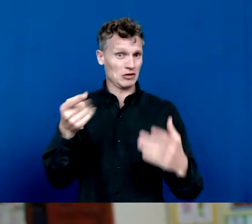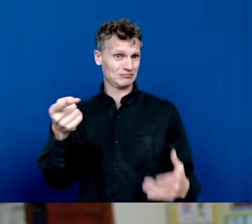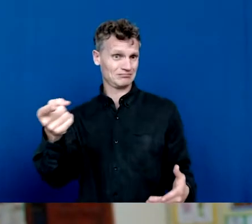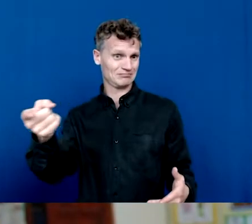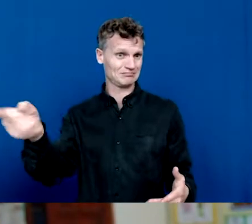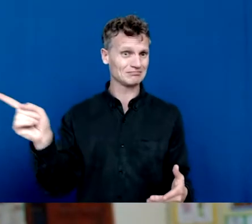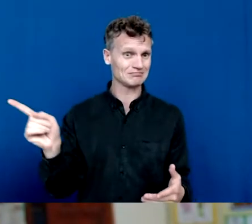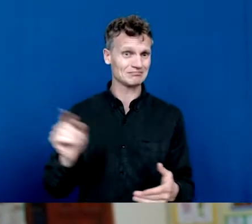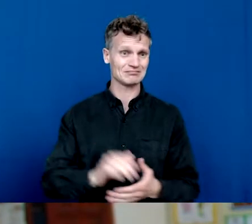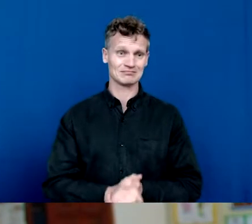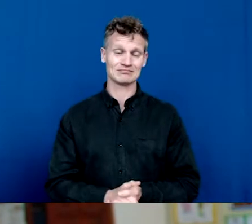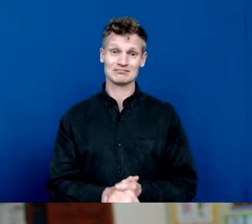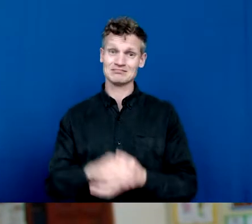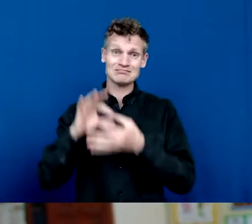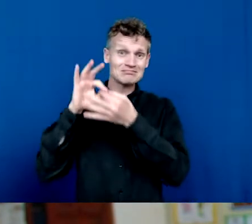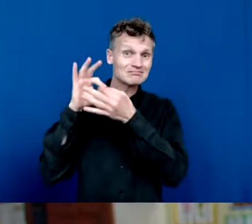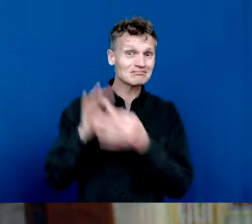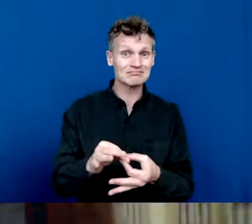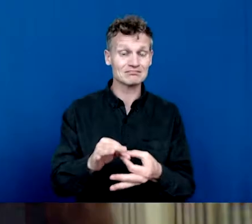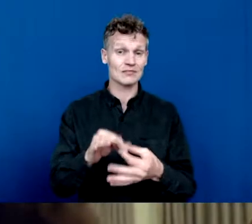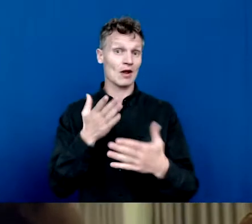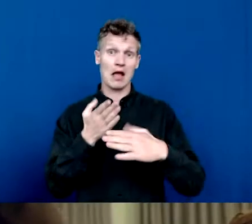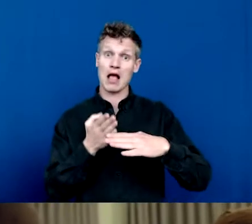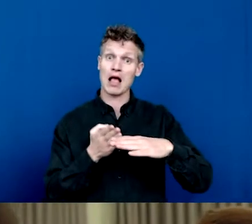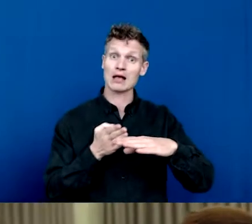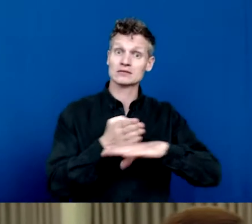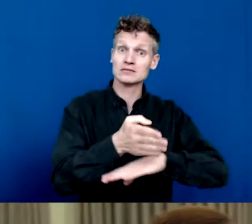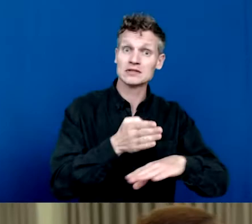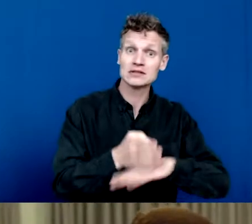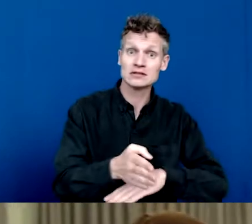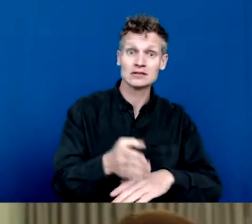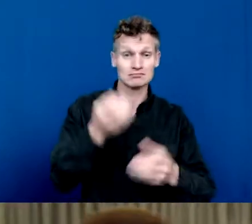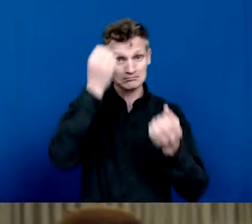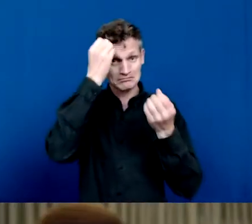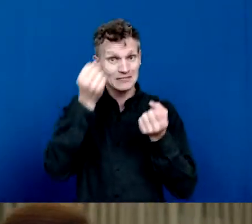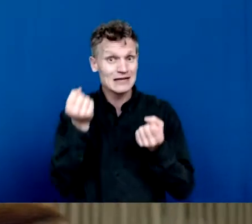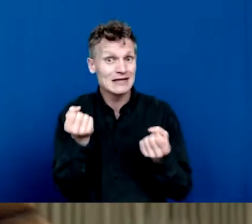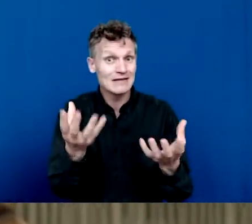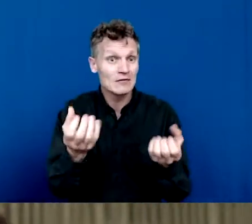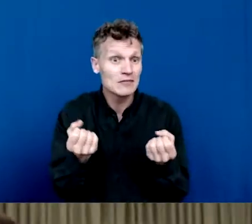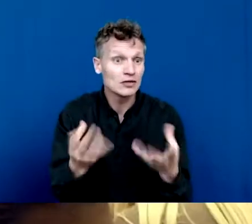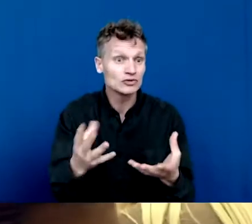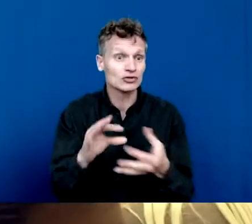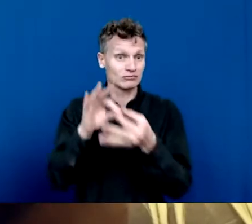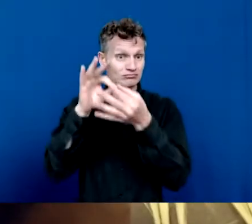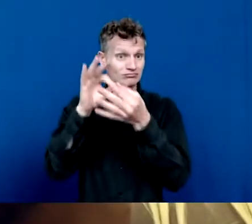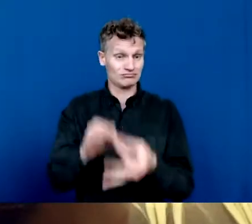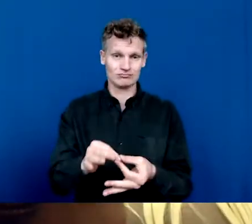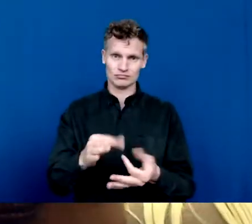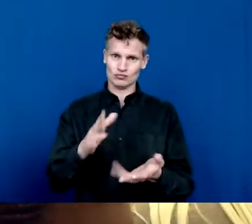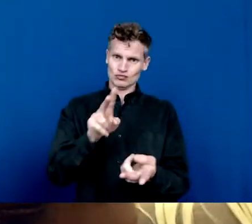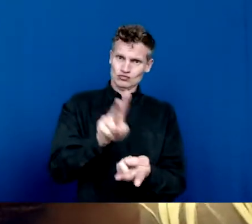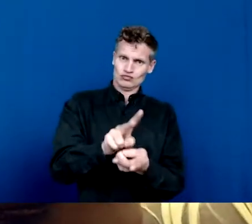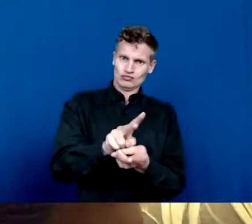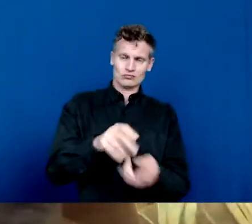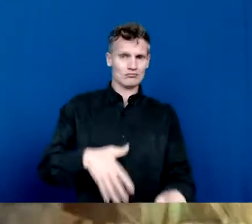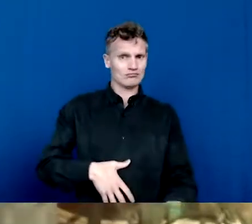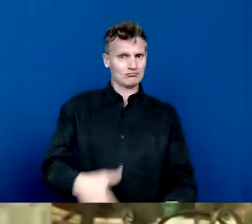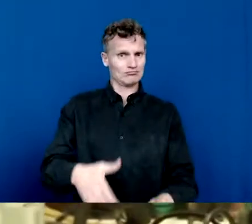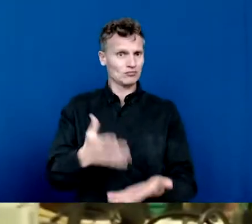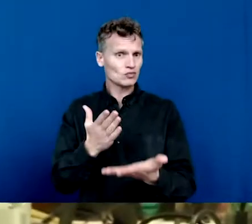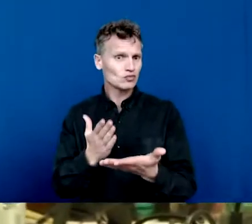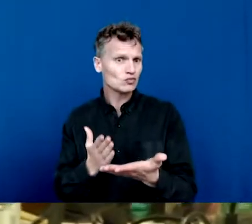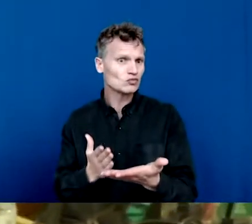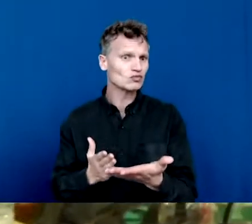concerne l'accessibilité à l'information et aux services en matière de santé et de droits sexuels et reproductifs, ainsi